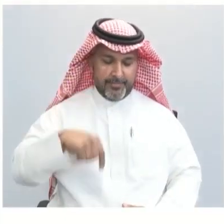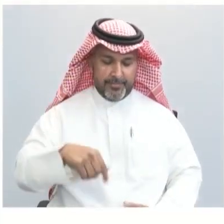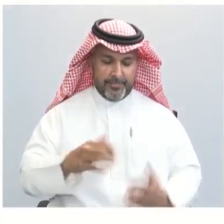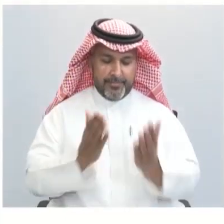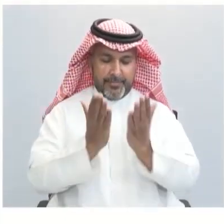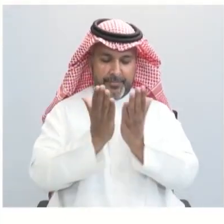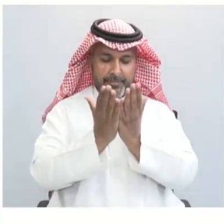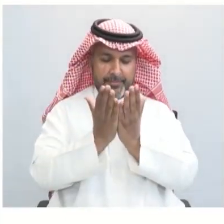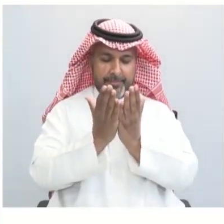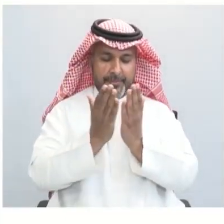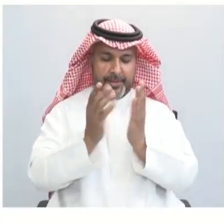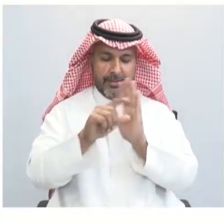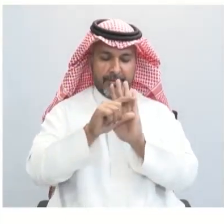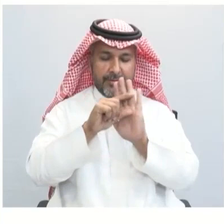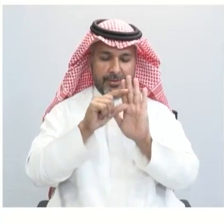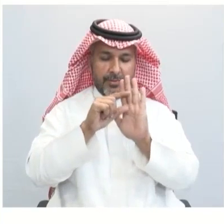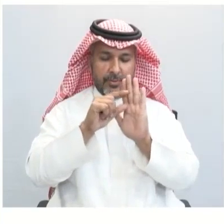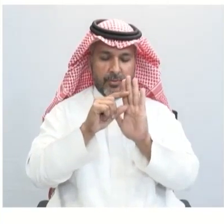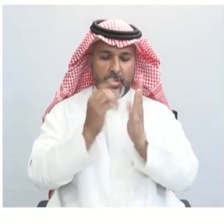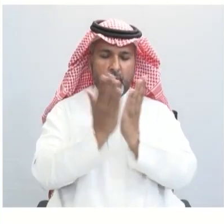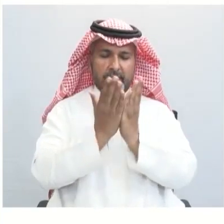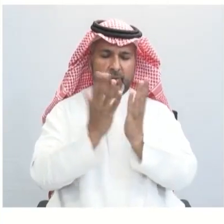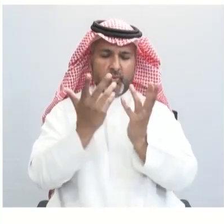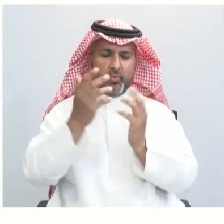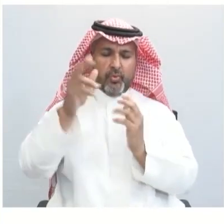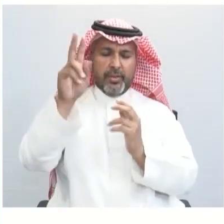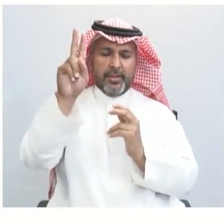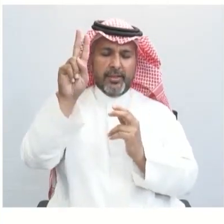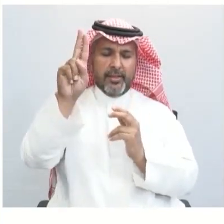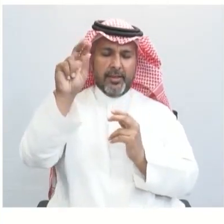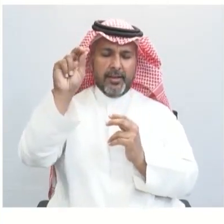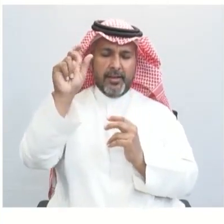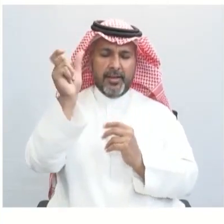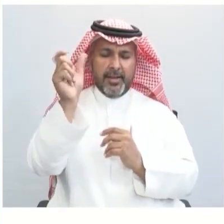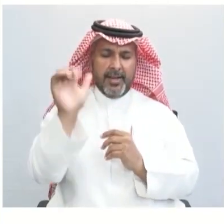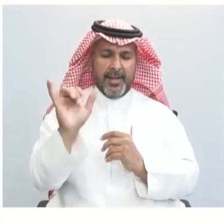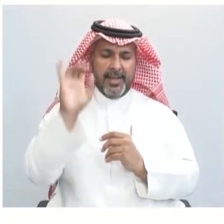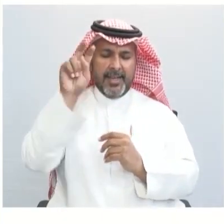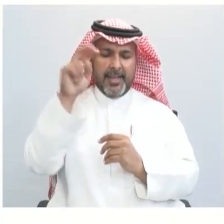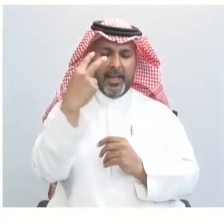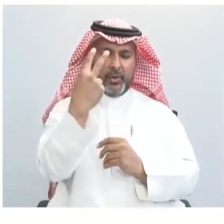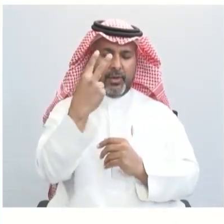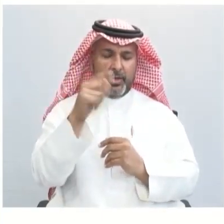الله سنتعرف في درسنا اليوم على مفهوم التسويق عبر البريد الإلكتروني 2.